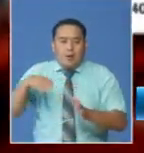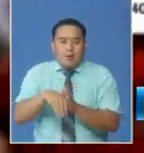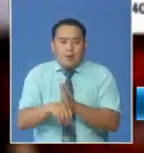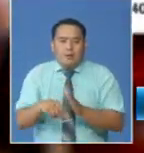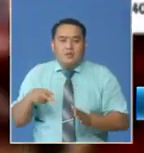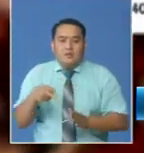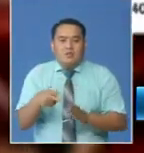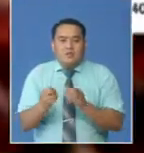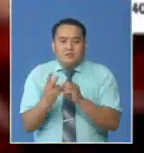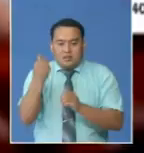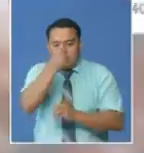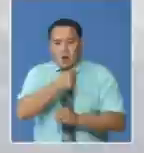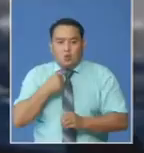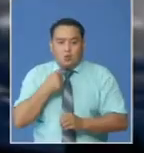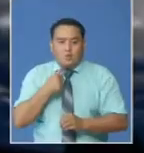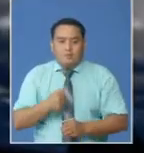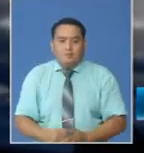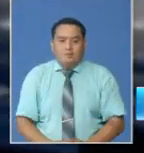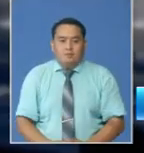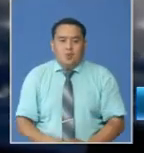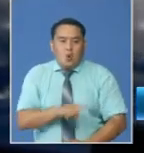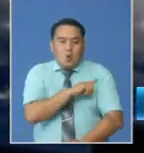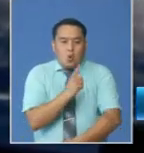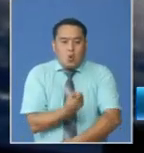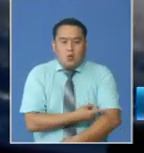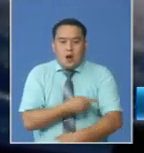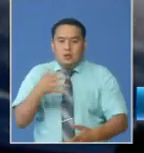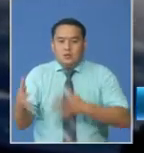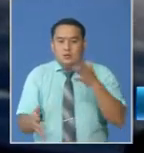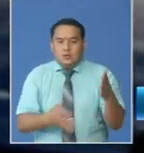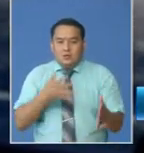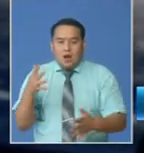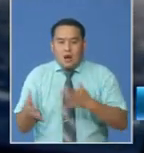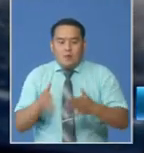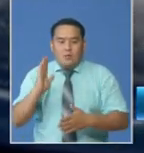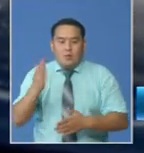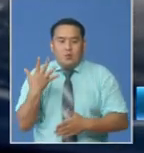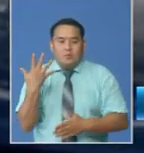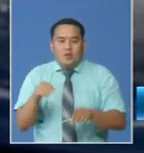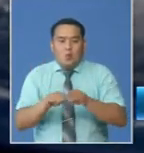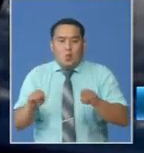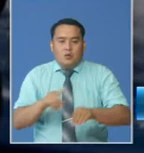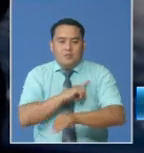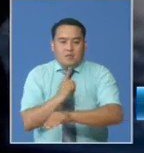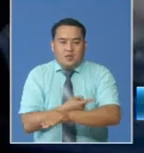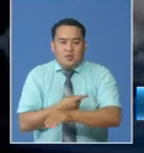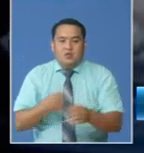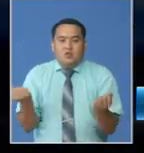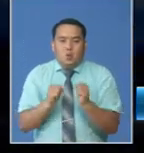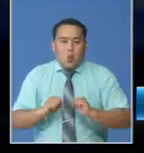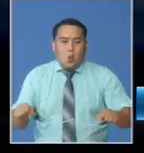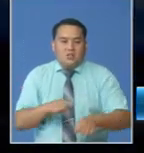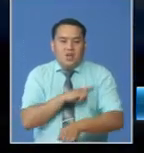в 2012 году. Ураган Ирма достигнет накануне максимальной 5-й категории мощности. Скорость ветра в